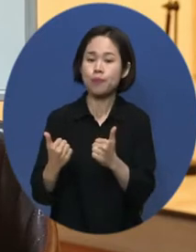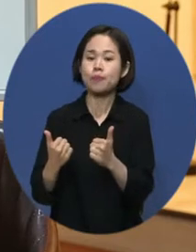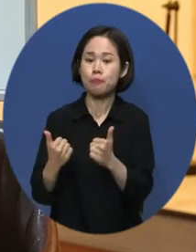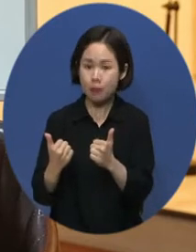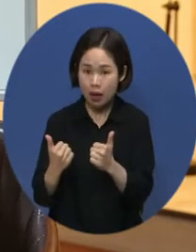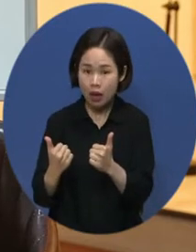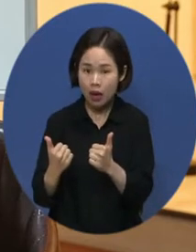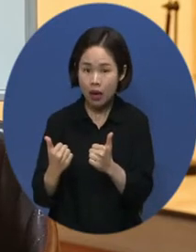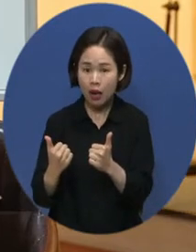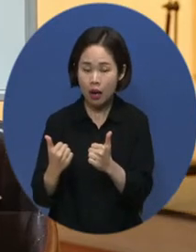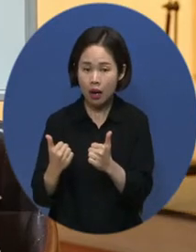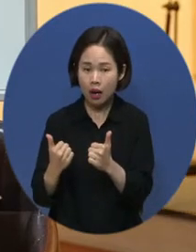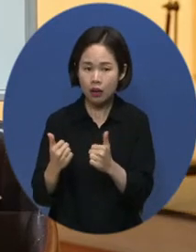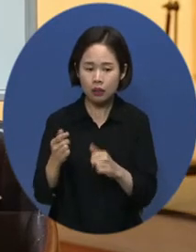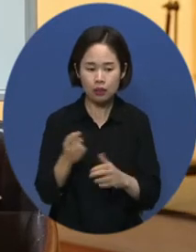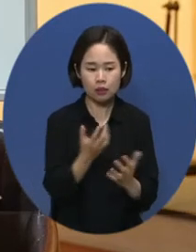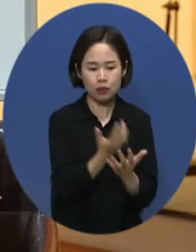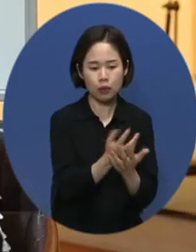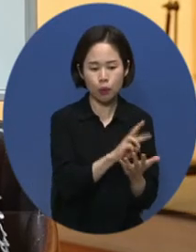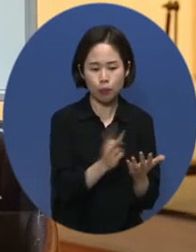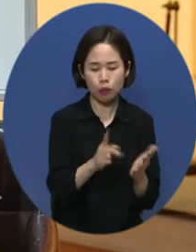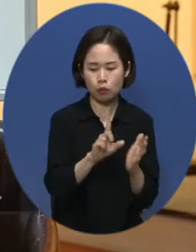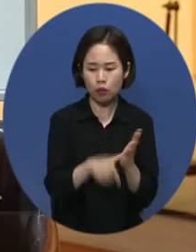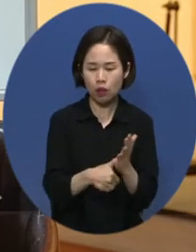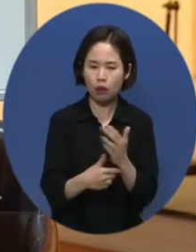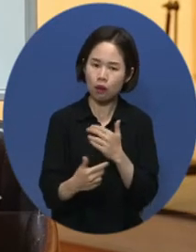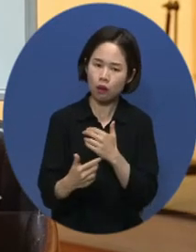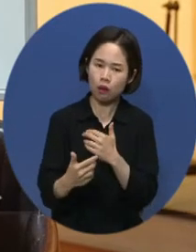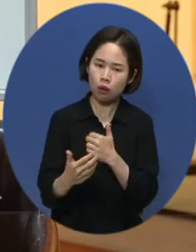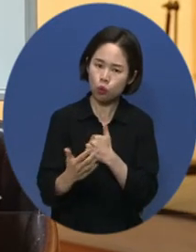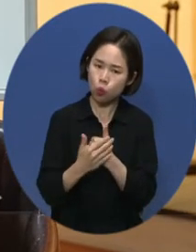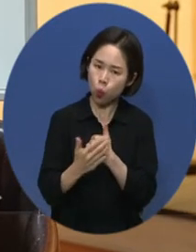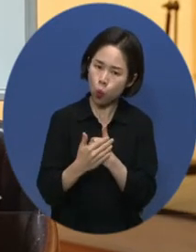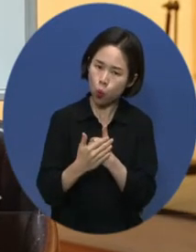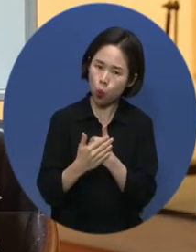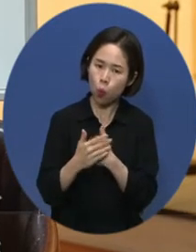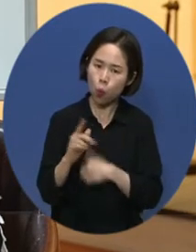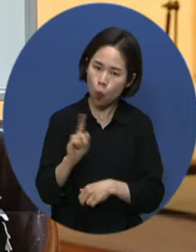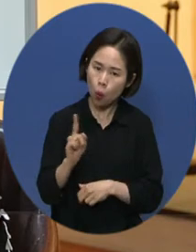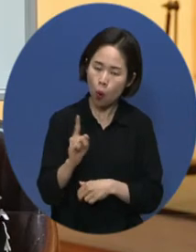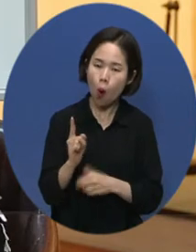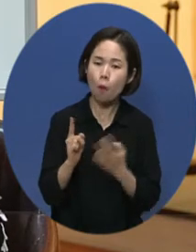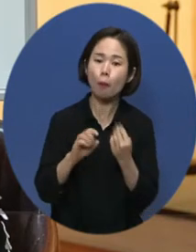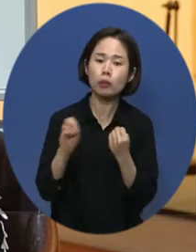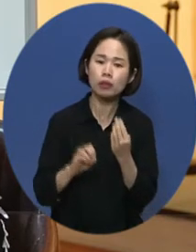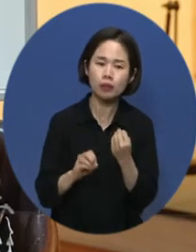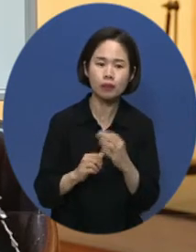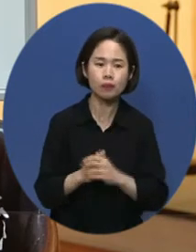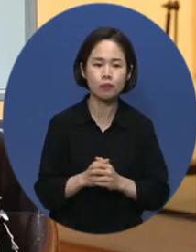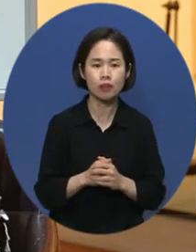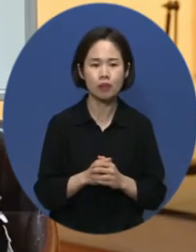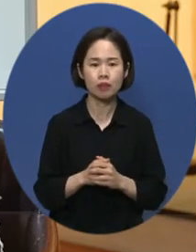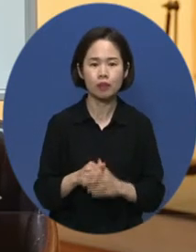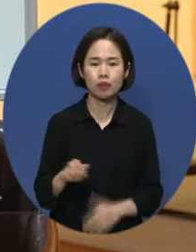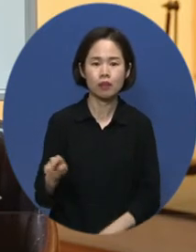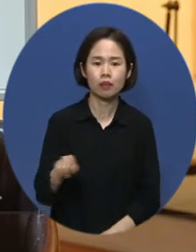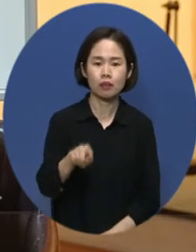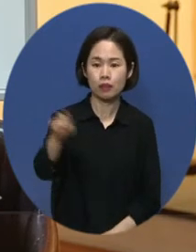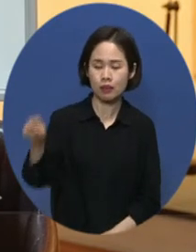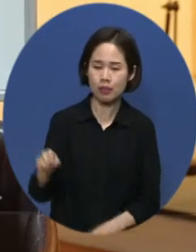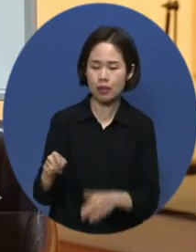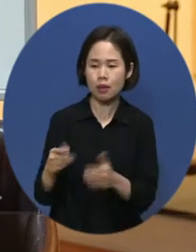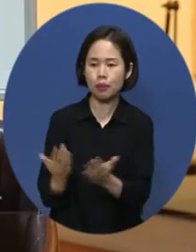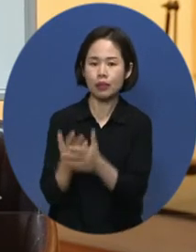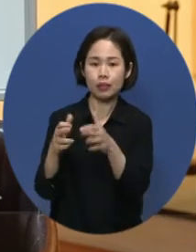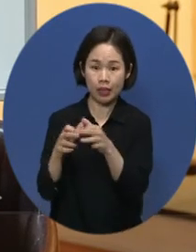돼요? 네, 일단은 저희가 의식적으로라도 이제 그 의견이 100% 반영되도록